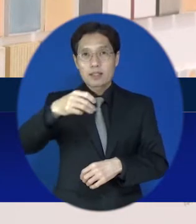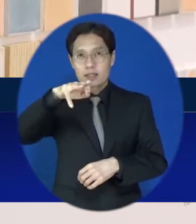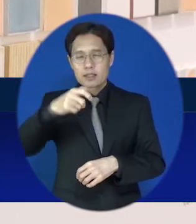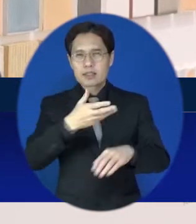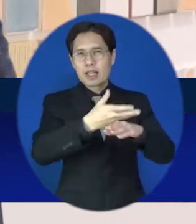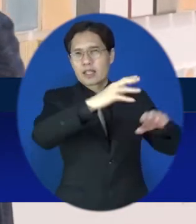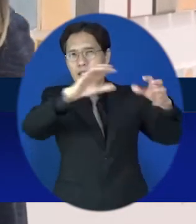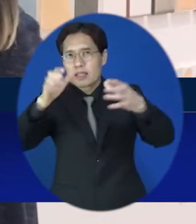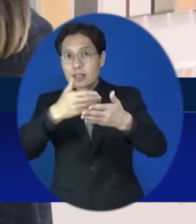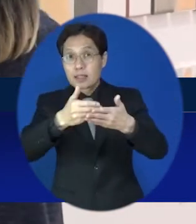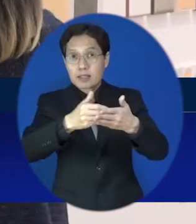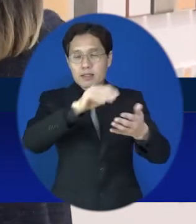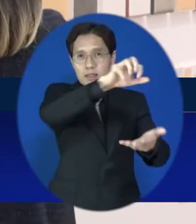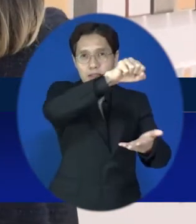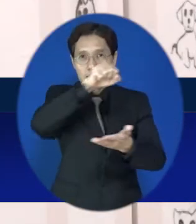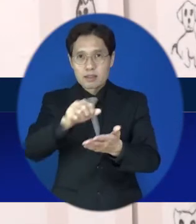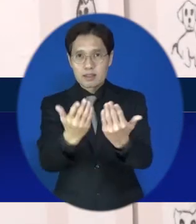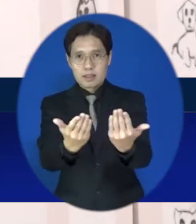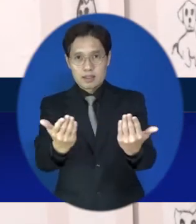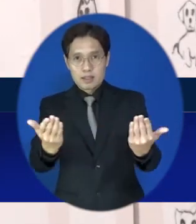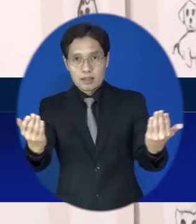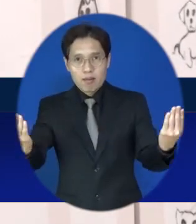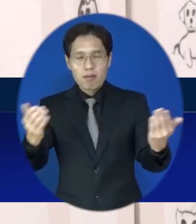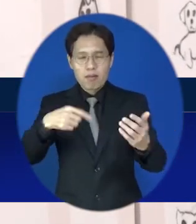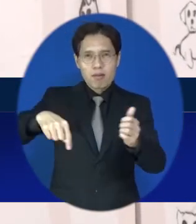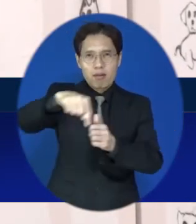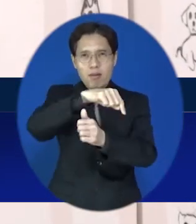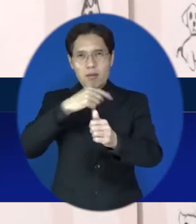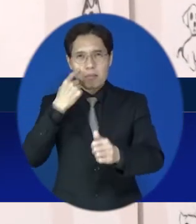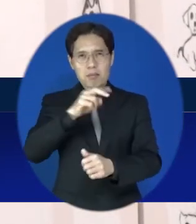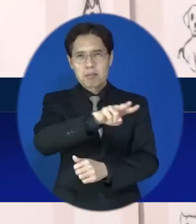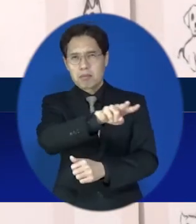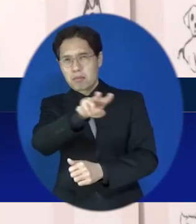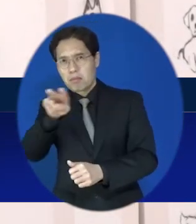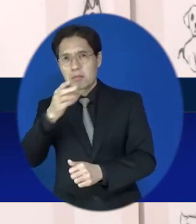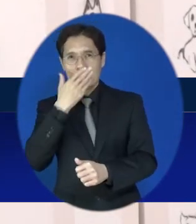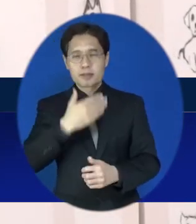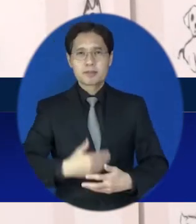샤갈 등 해외 작가의 작품이 전시돼 미술 시장의 흐름을 조망케 했습니다.